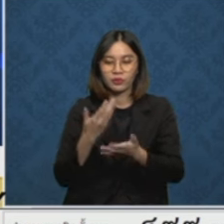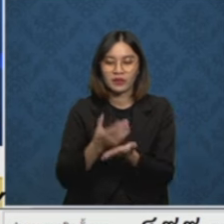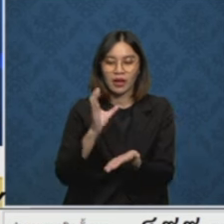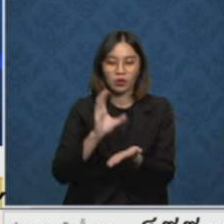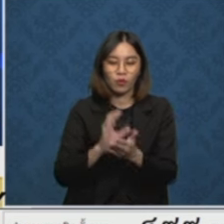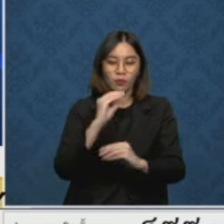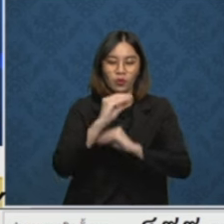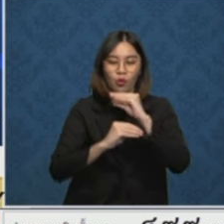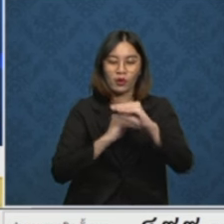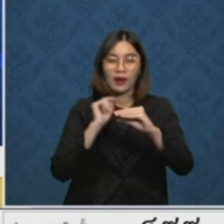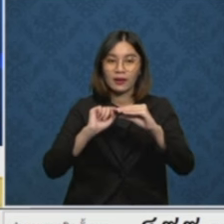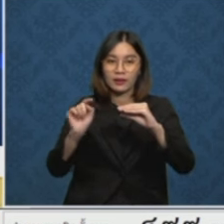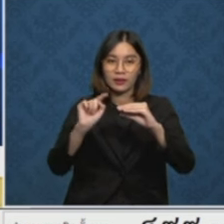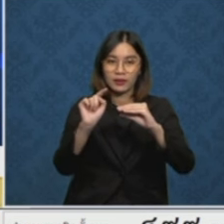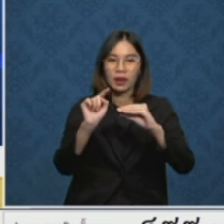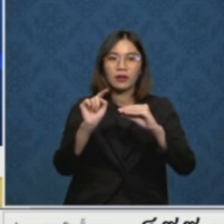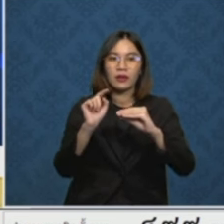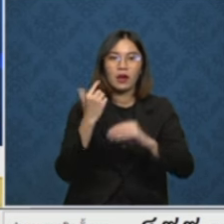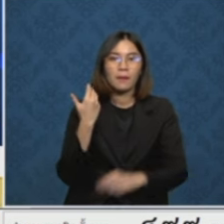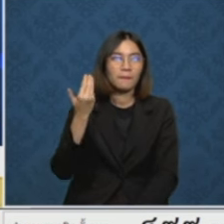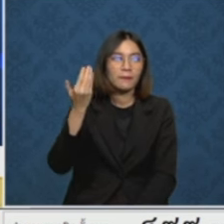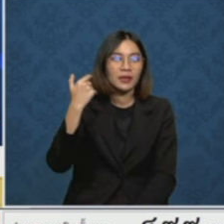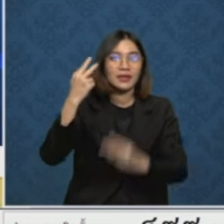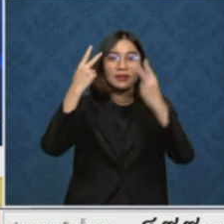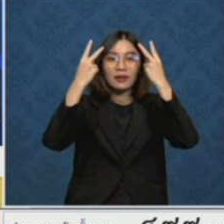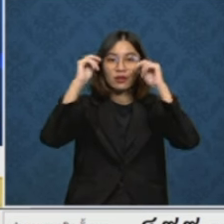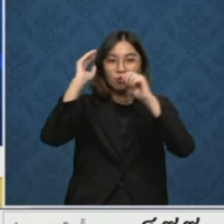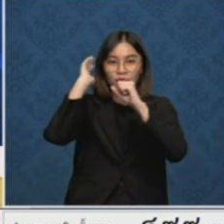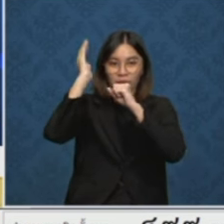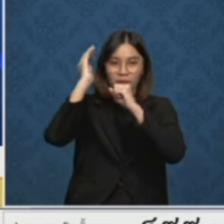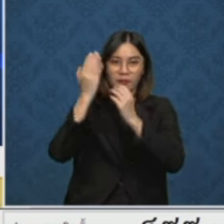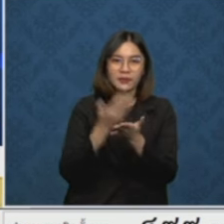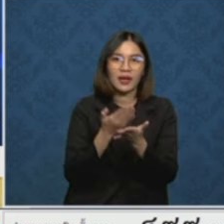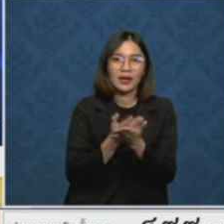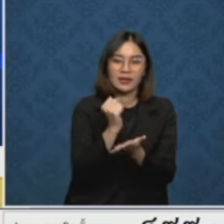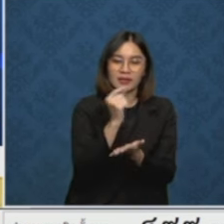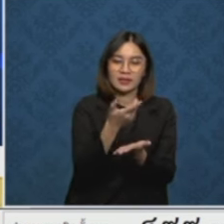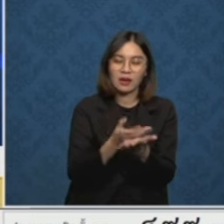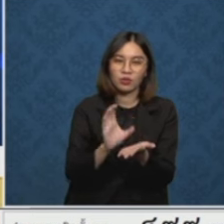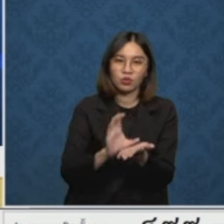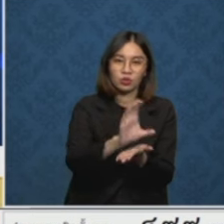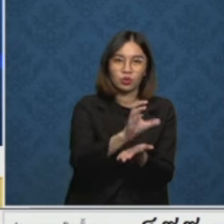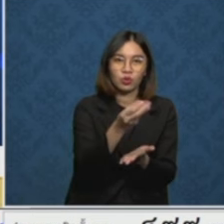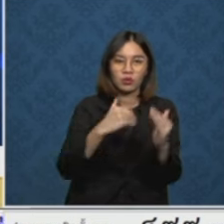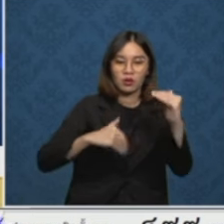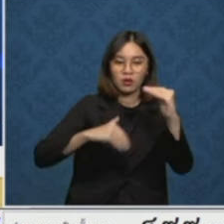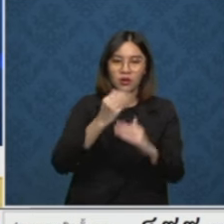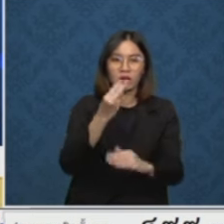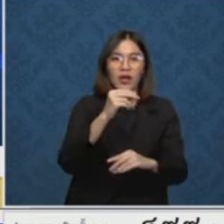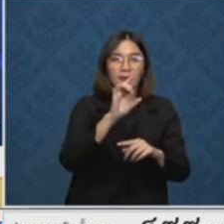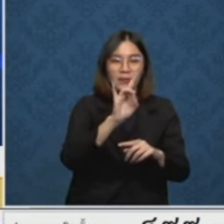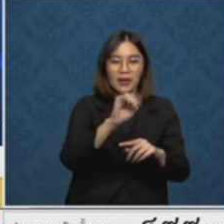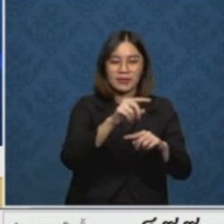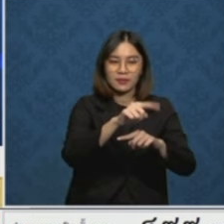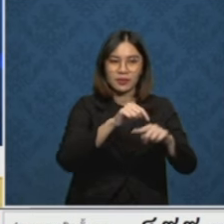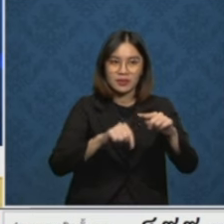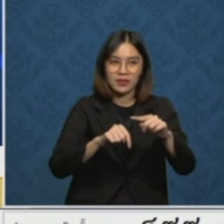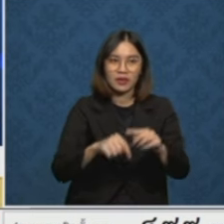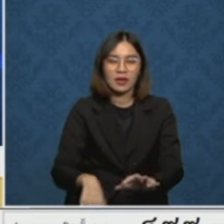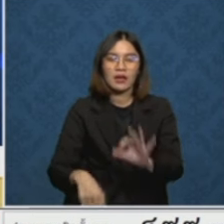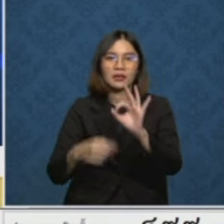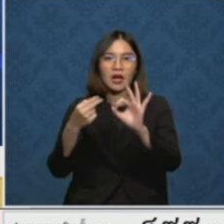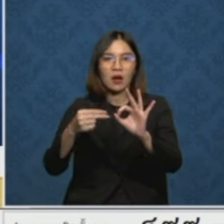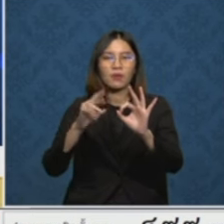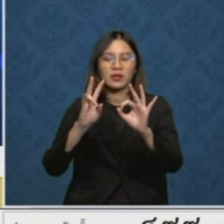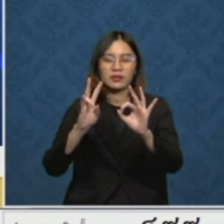โครงการนี้นะคะเมื่อกี้นายกท่านเพิ่งพูดเลยบอกว่ารายจ่ายลงทุนสูงถึง 80% หรือว่าคิดเป็น